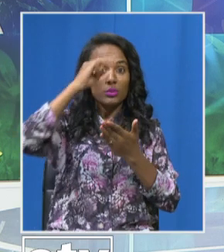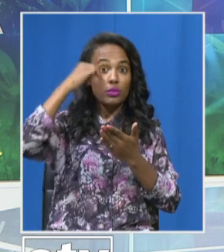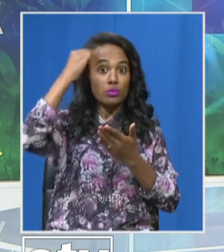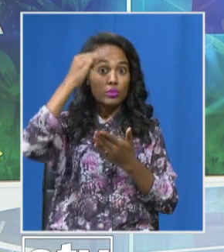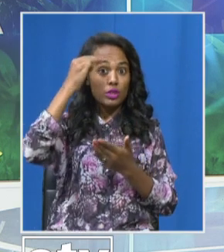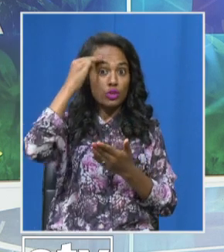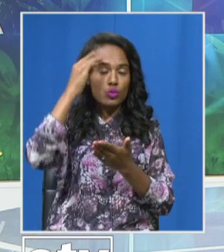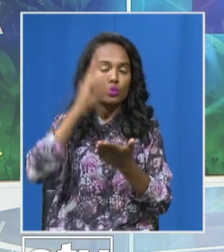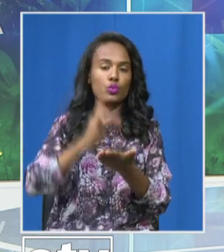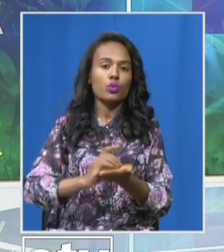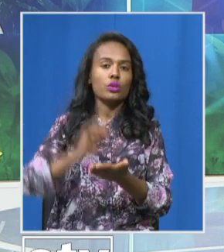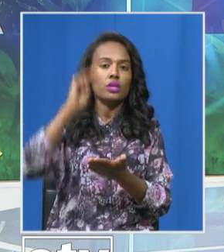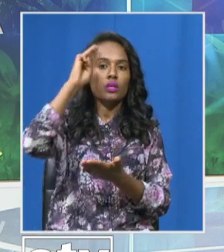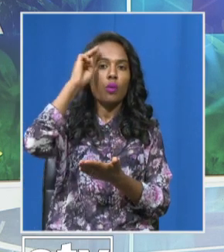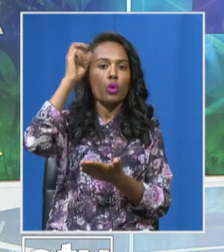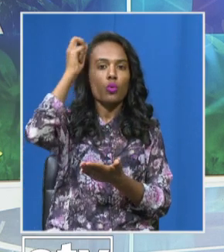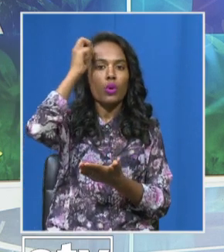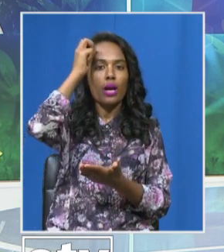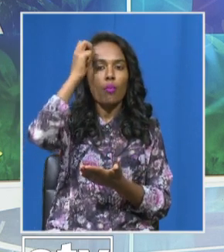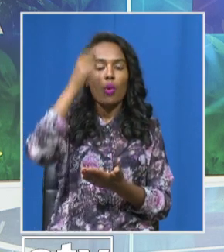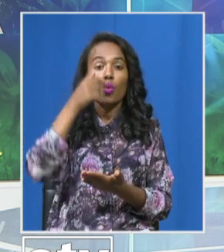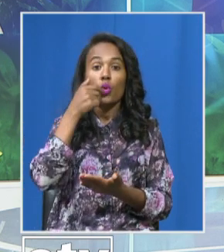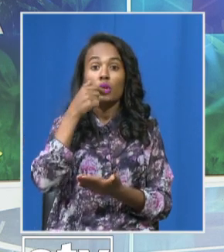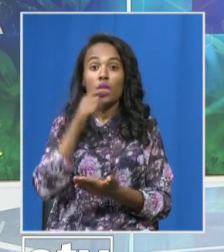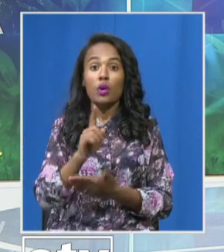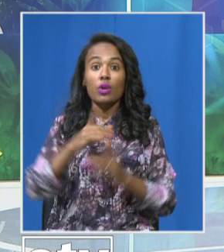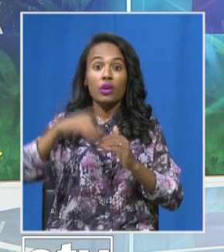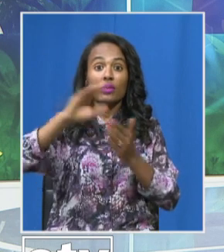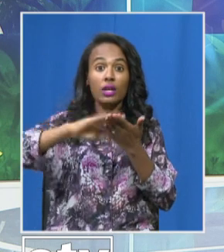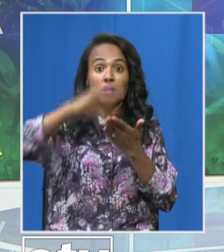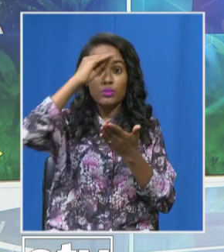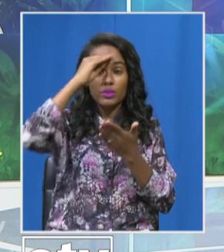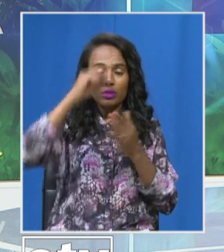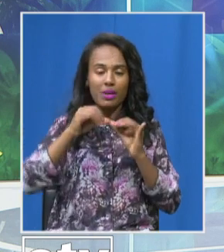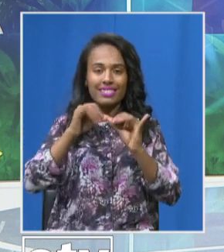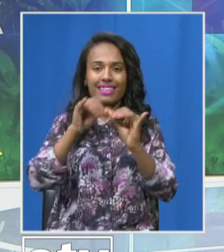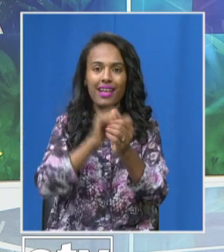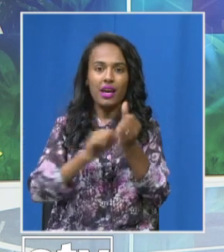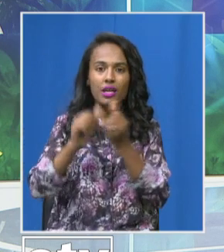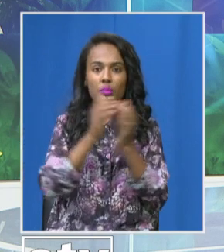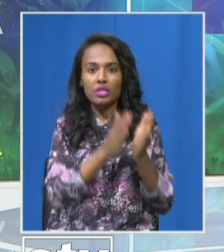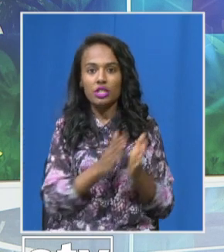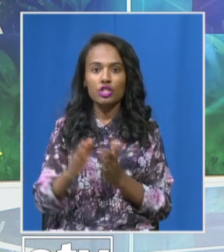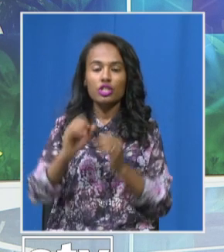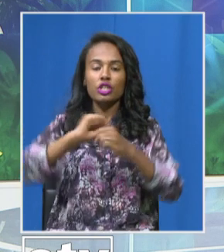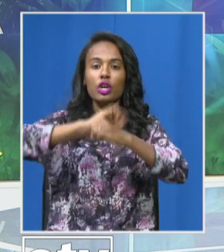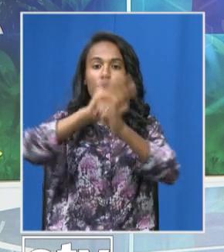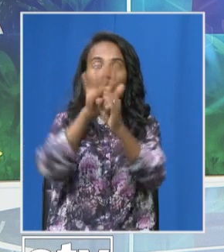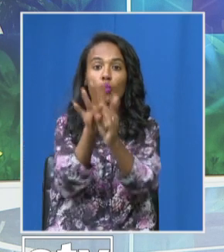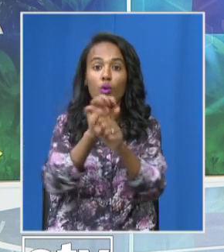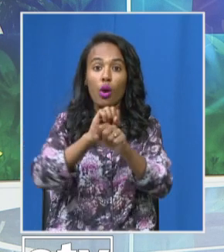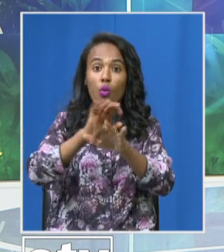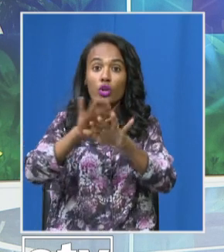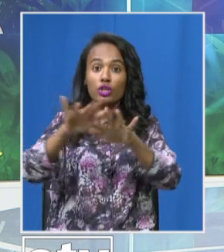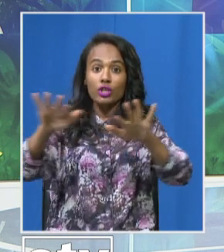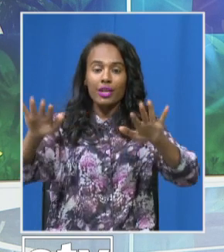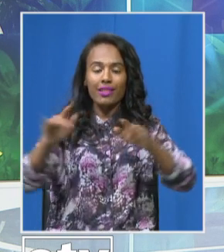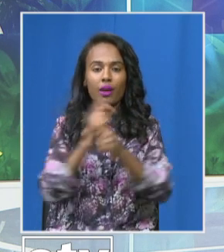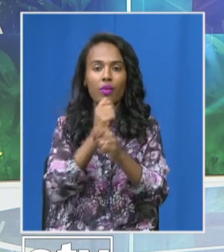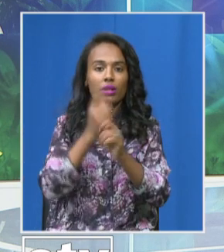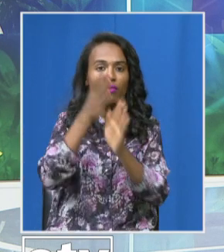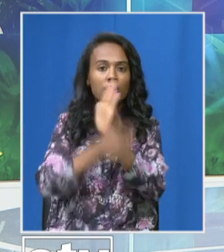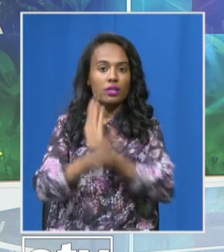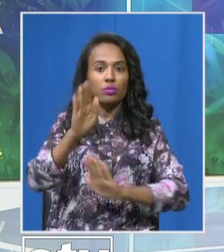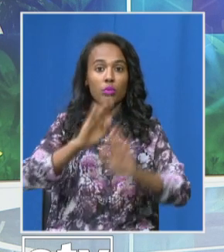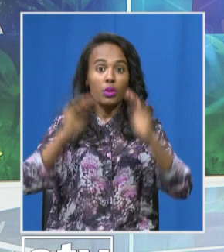ሚኒስትሩ ዶክተር ሳሙኤል ውርቃቱ አሳሰቡ። የከፍተኛ ትምህርት ማስቀጠያ ቅድመ ዝግጅትና የኮቪድ-19 ወረርሽኝ ተግባራት አፈጻጸም